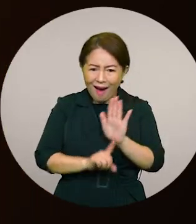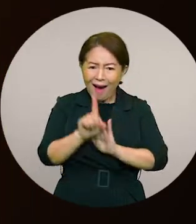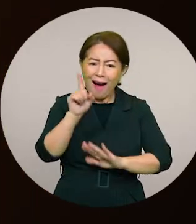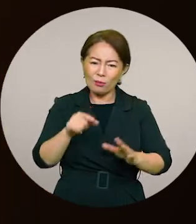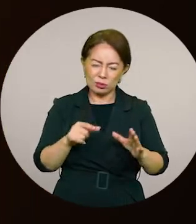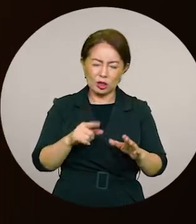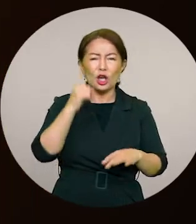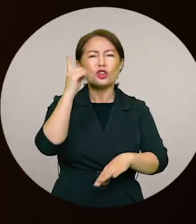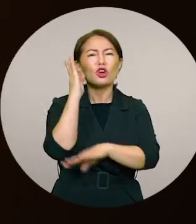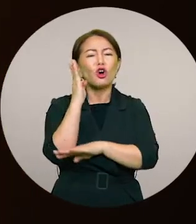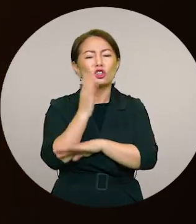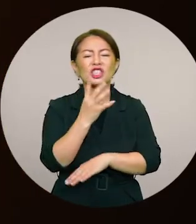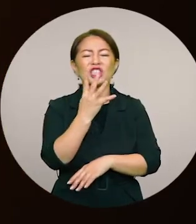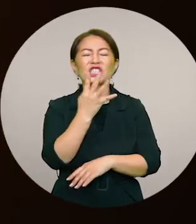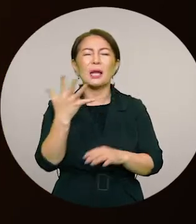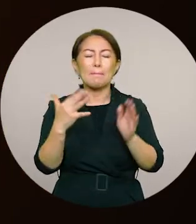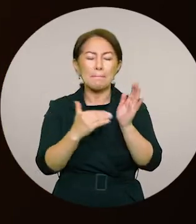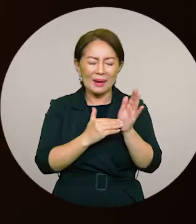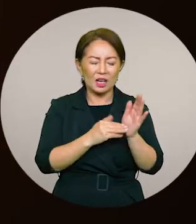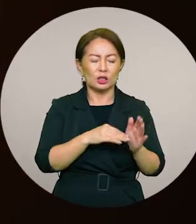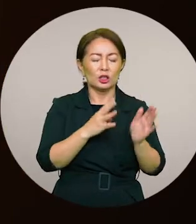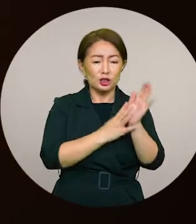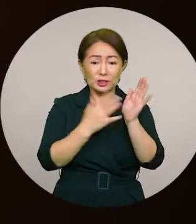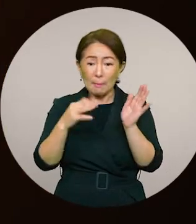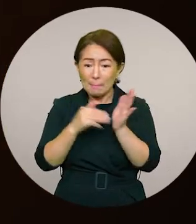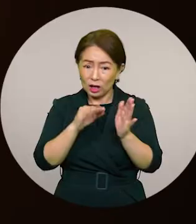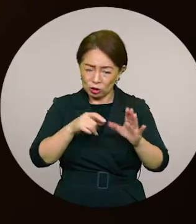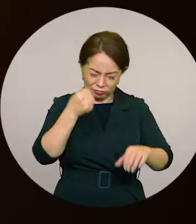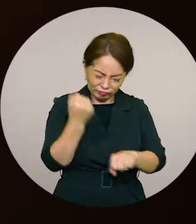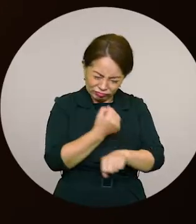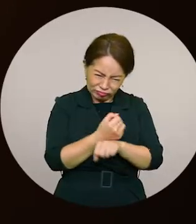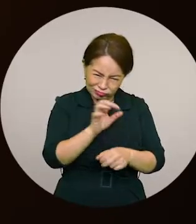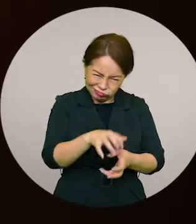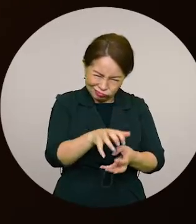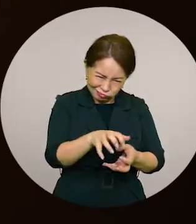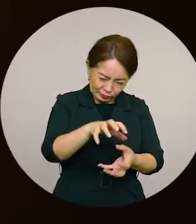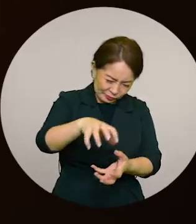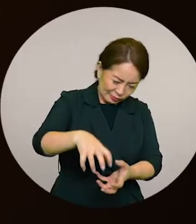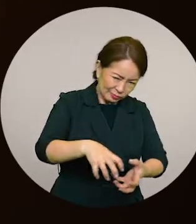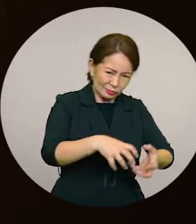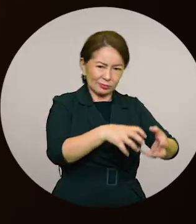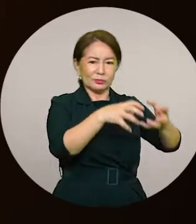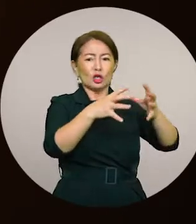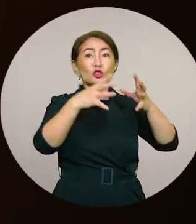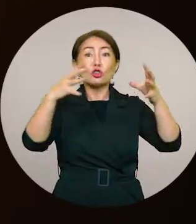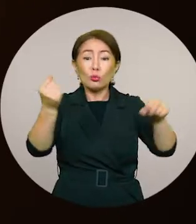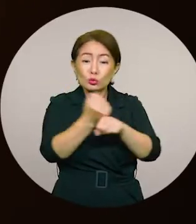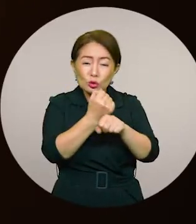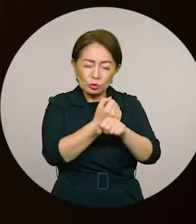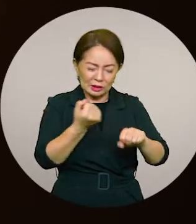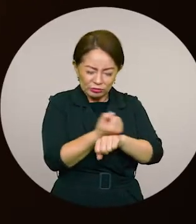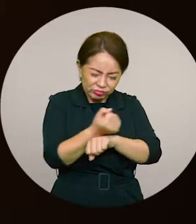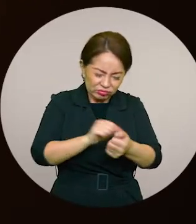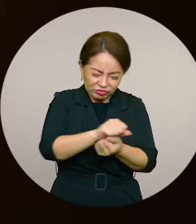бодлуураар өдөрт 95,000 тонн хүдрийг жижиглээд туусан дамжуургаар дээш гаргана. Энэ аврах том тэрэм мас ихтэй чулуулгийг тэрэм